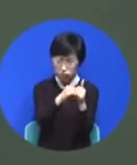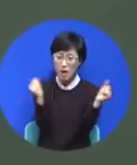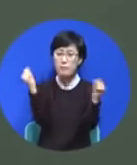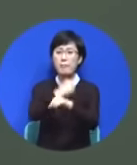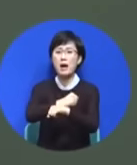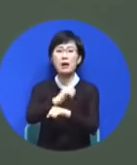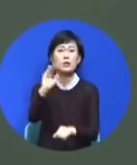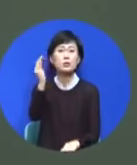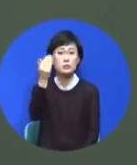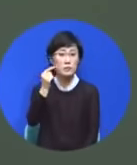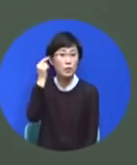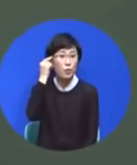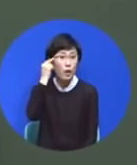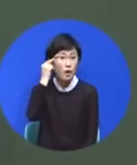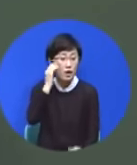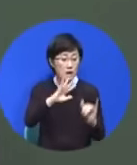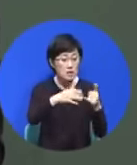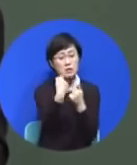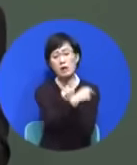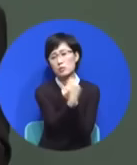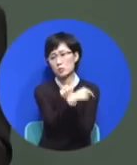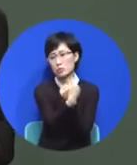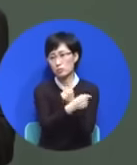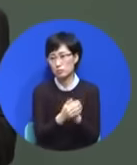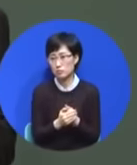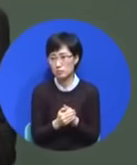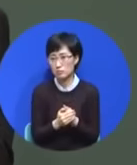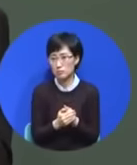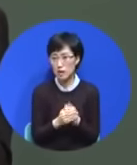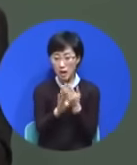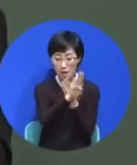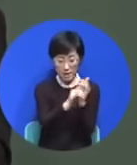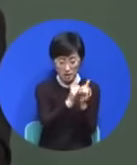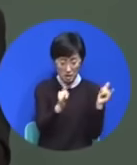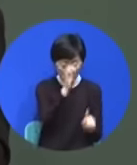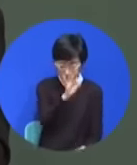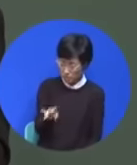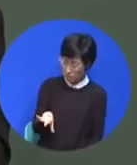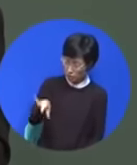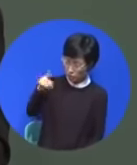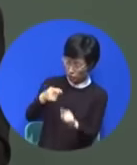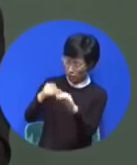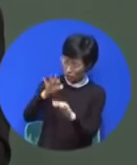배워왔기 때문에 근데이 초대 교회를 세력으로 본 거예요